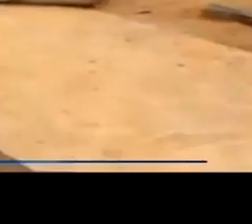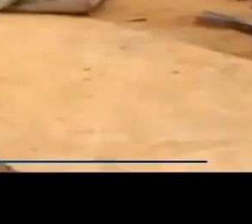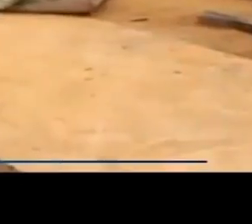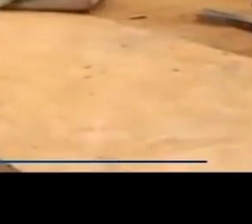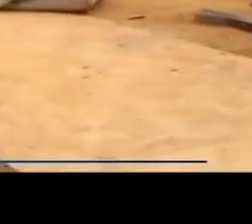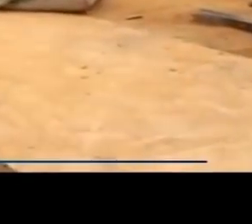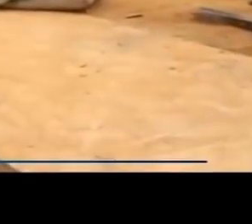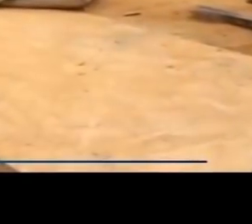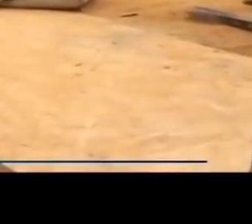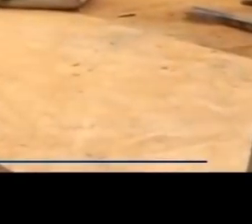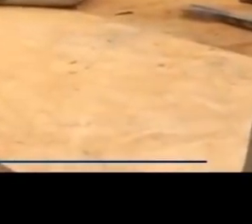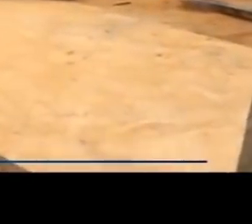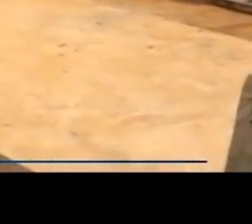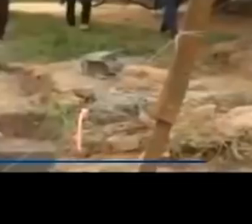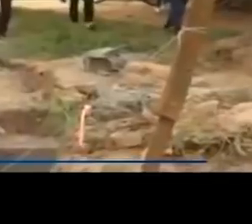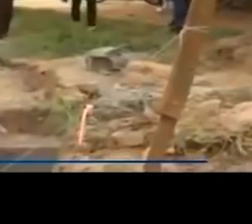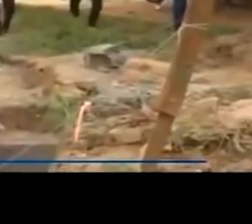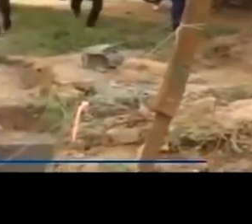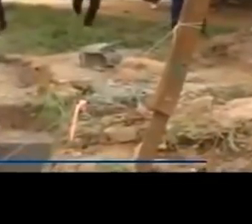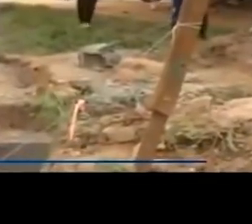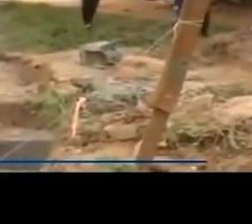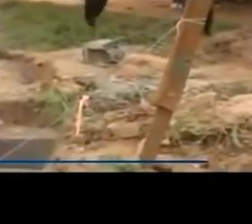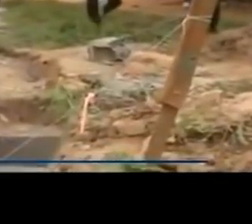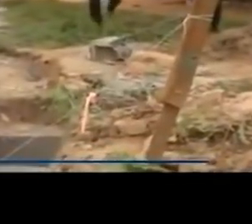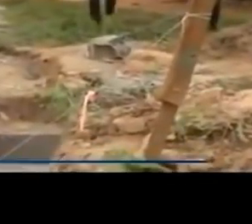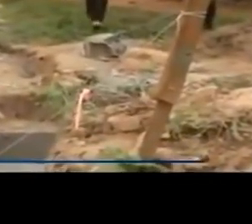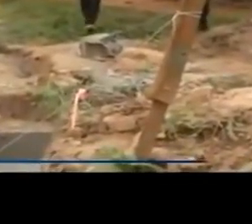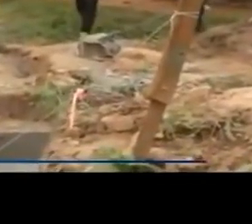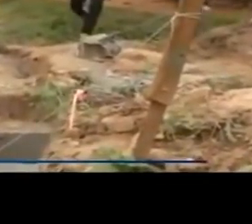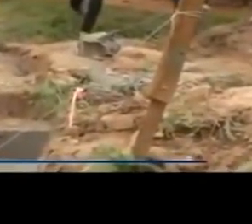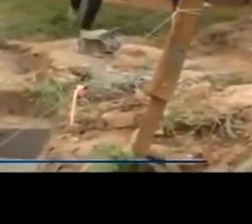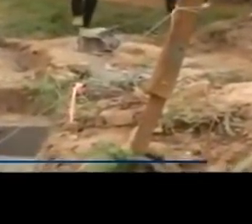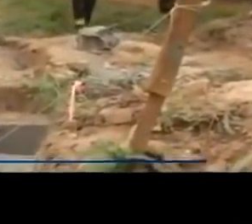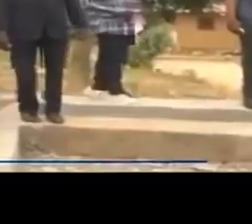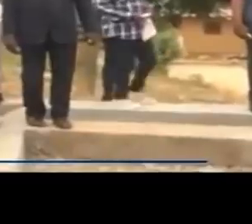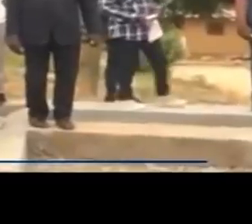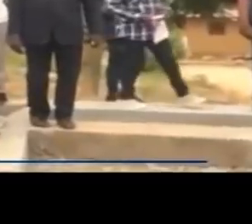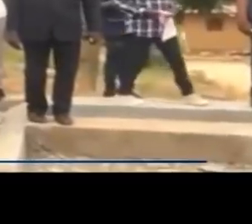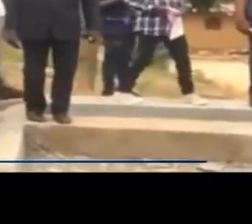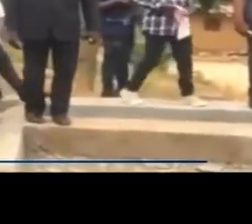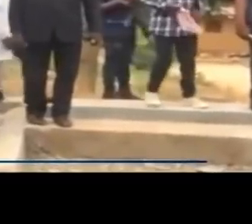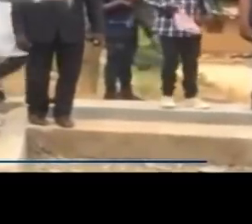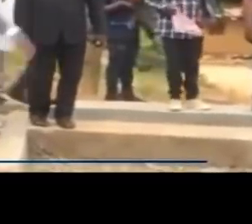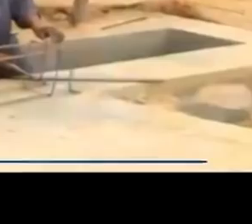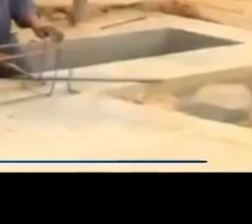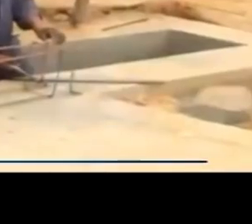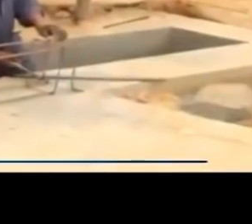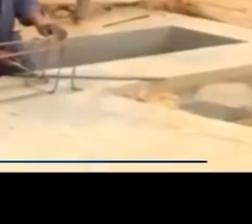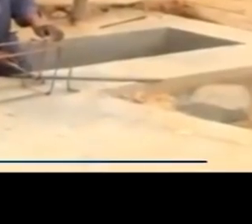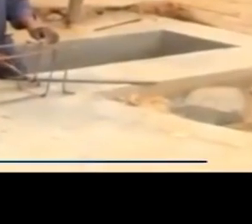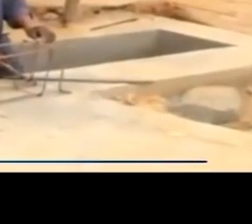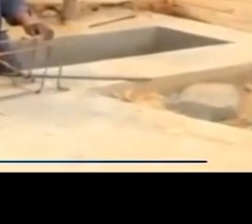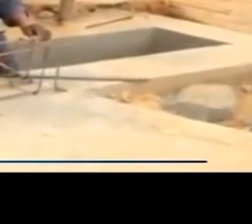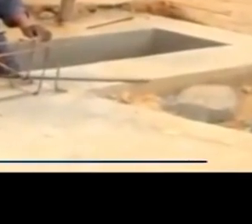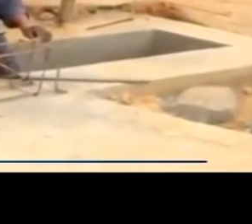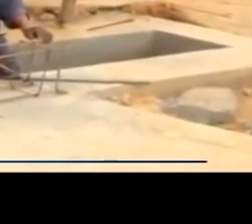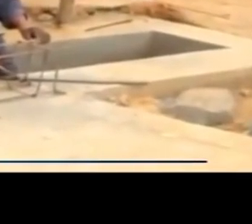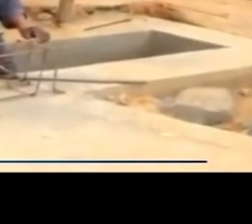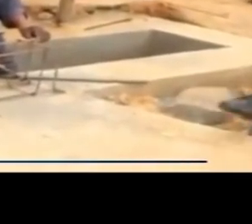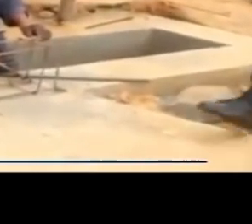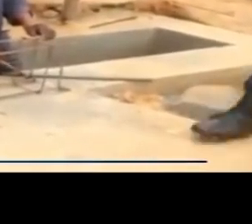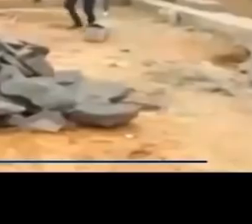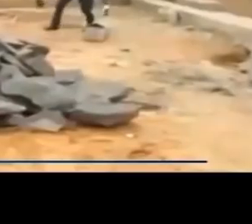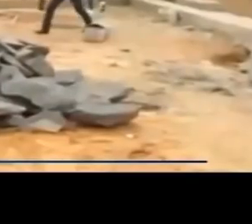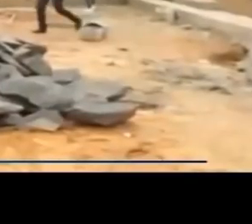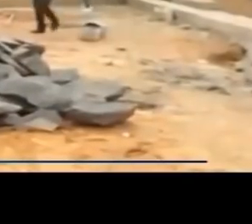étape. L'ingénieur responsable de l'Office de la voirie et drainage, OVD Province du Maniema, rassure les chefs de l'exécutif provincial